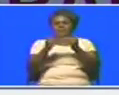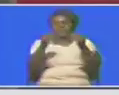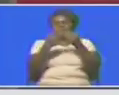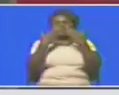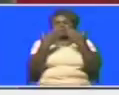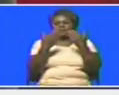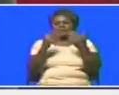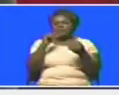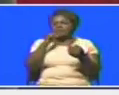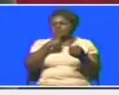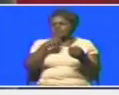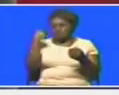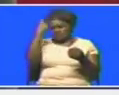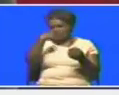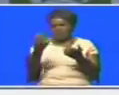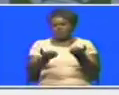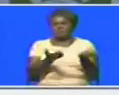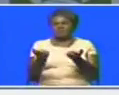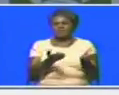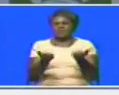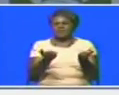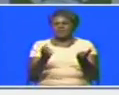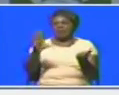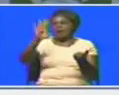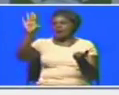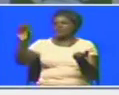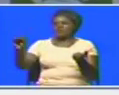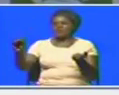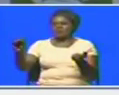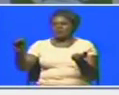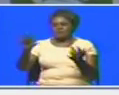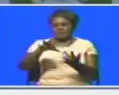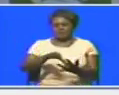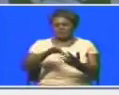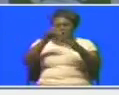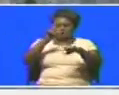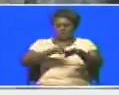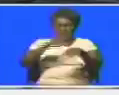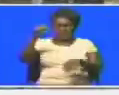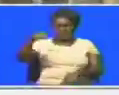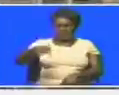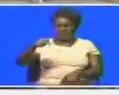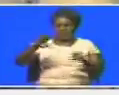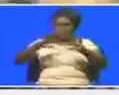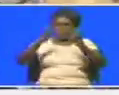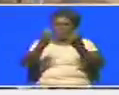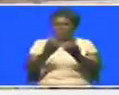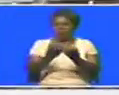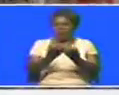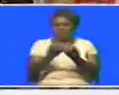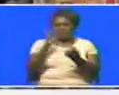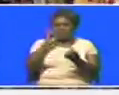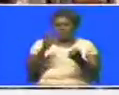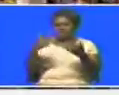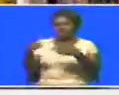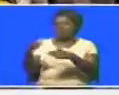unatarajiwa kuleta sura mpya ya sera ya biashara ya nafaka barani Afrika, hasa katika wakati huu ulimwengu ukishuhudia hasara